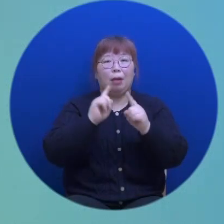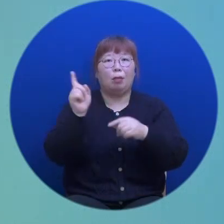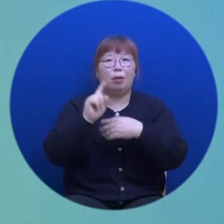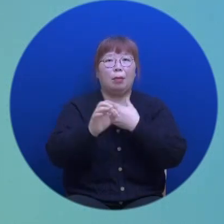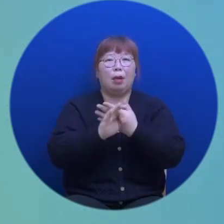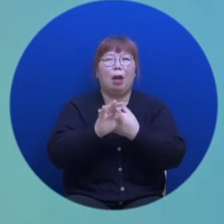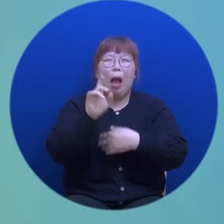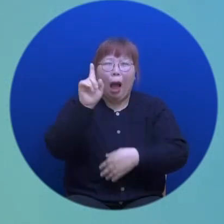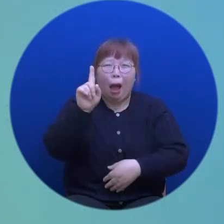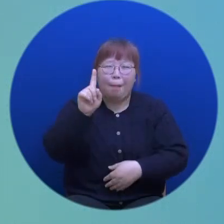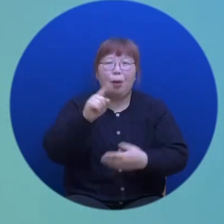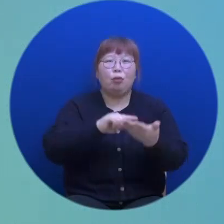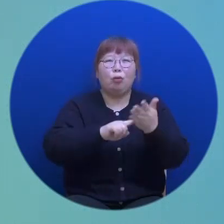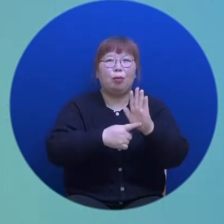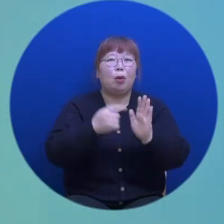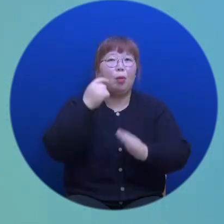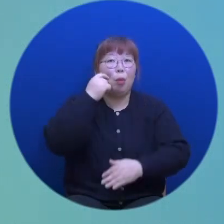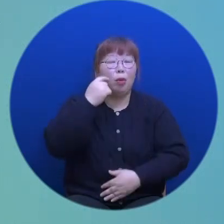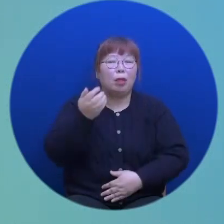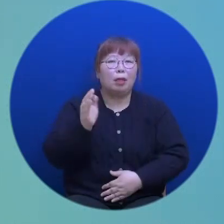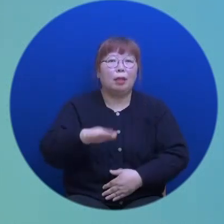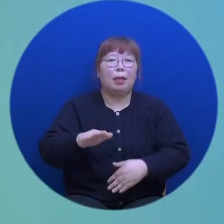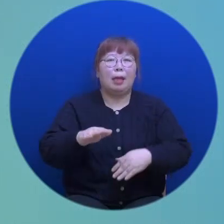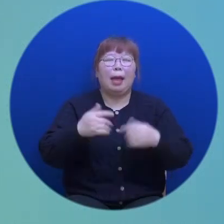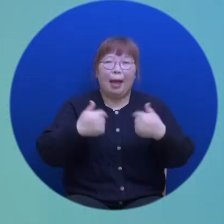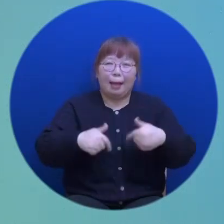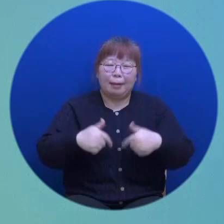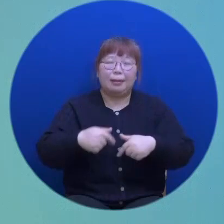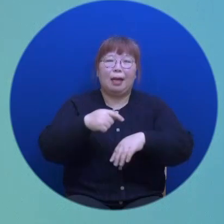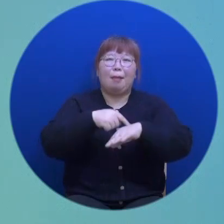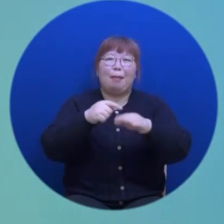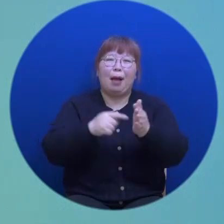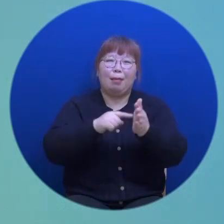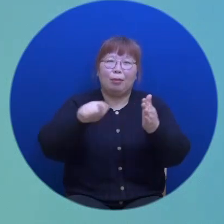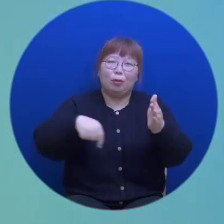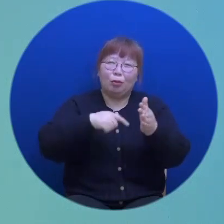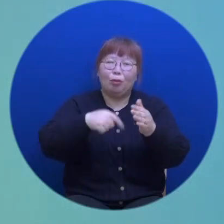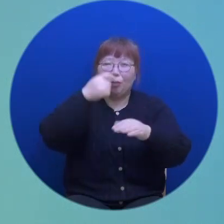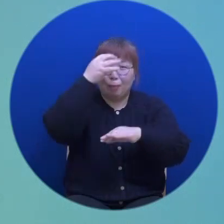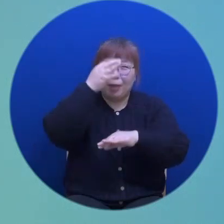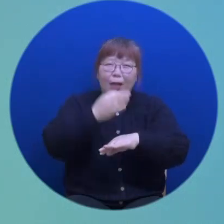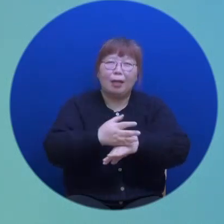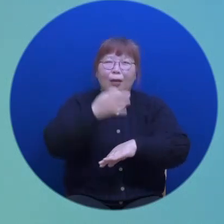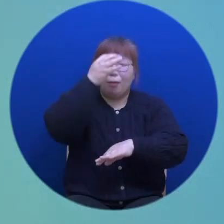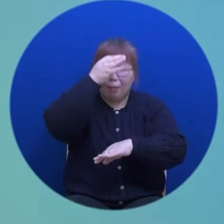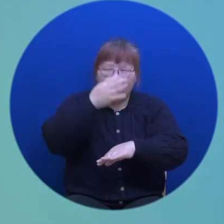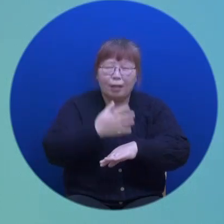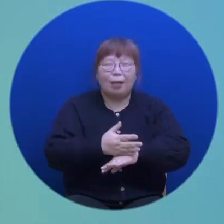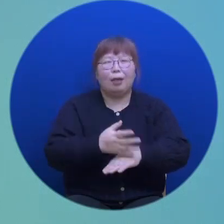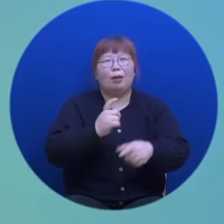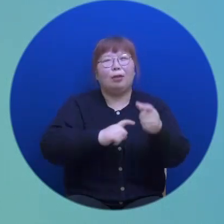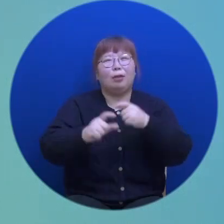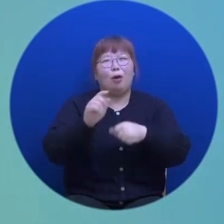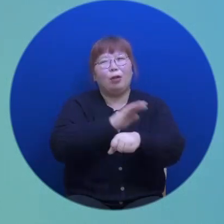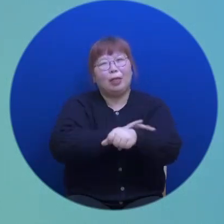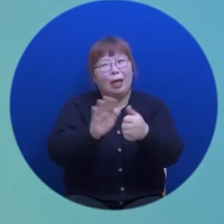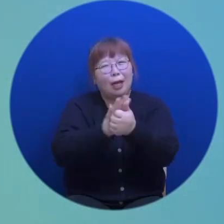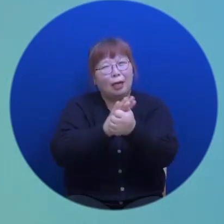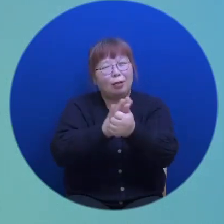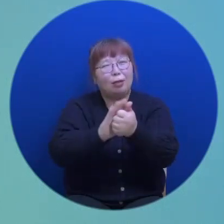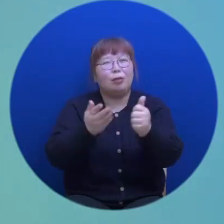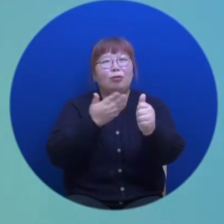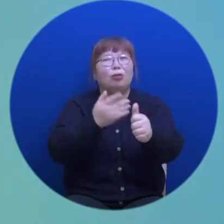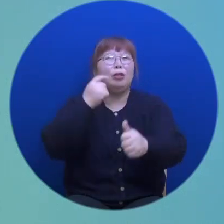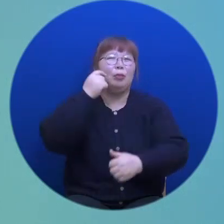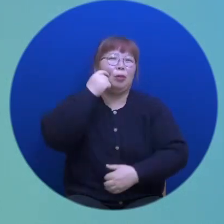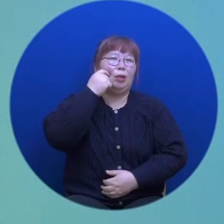표현하지 못했는데 항상 마음속으로 미안해요. 더 잘해주지 못한 게